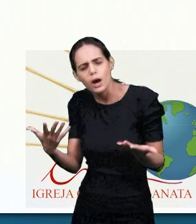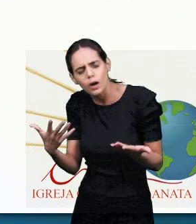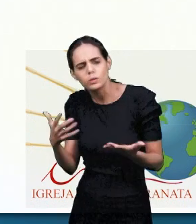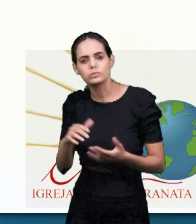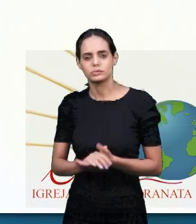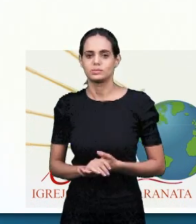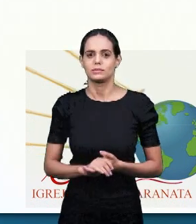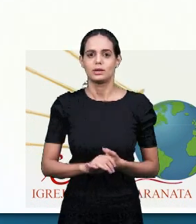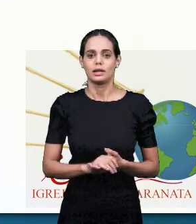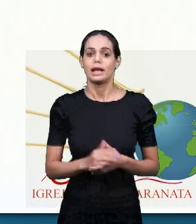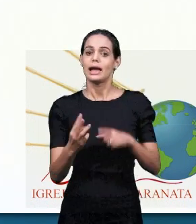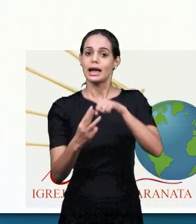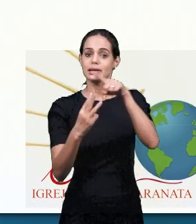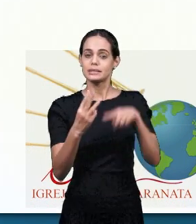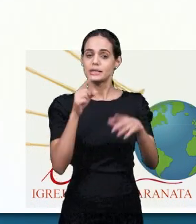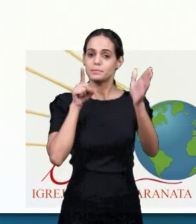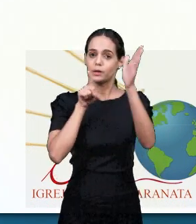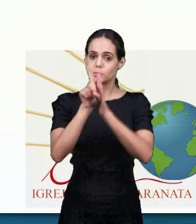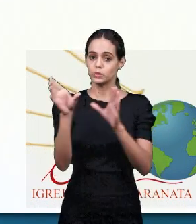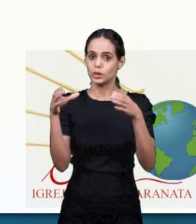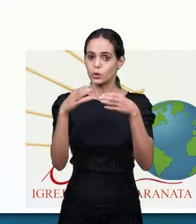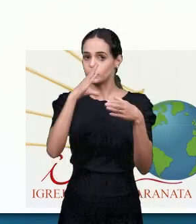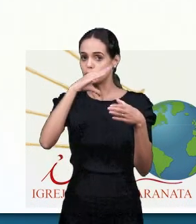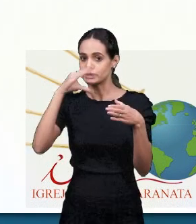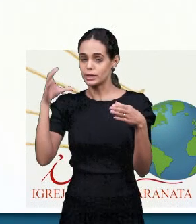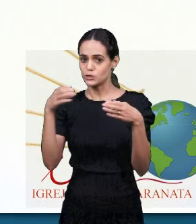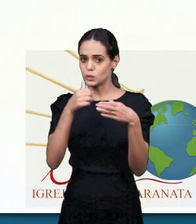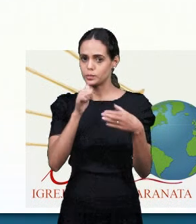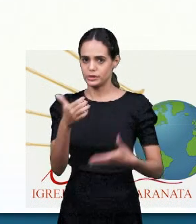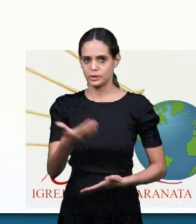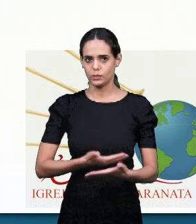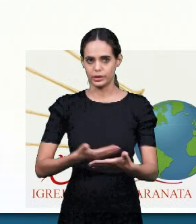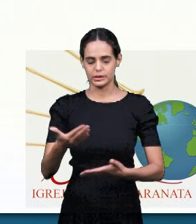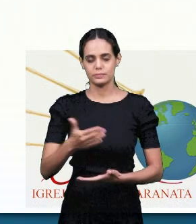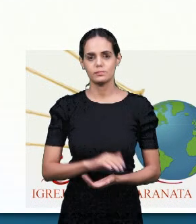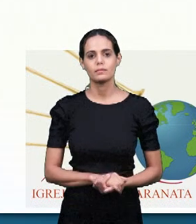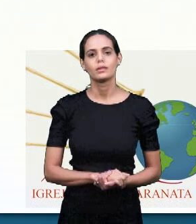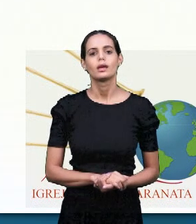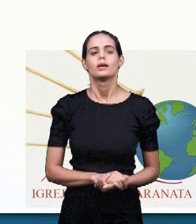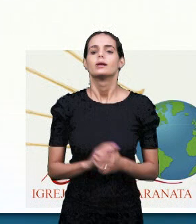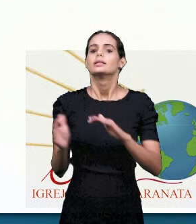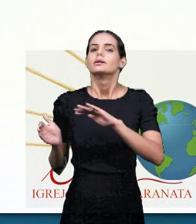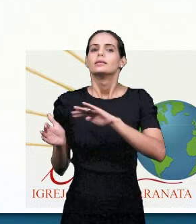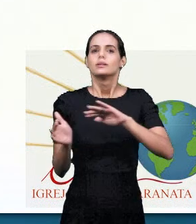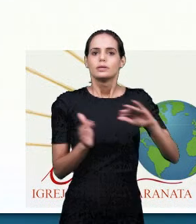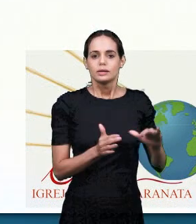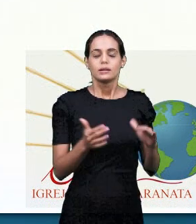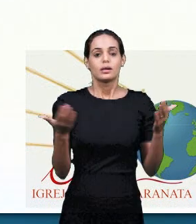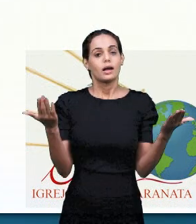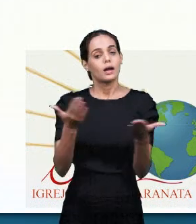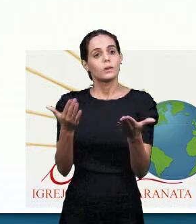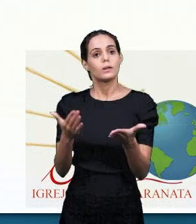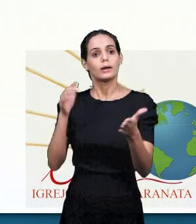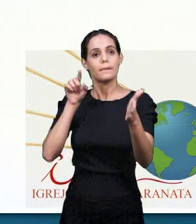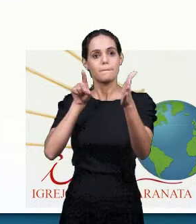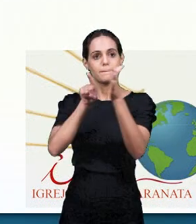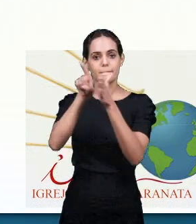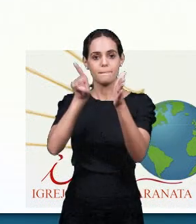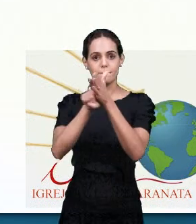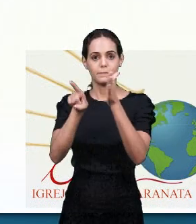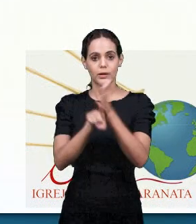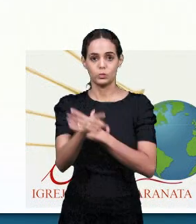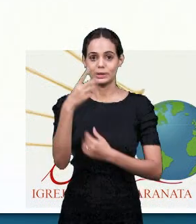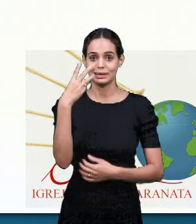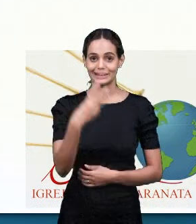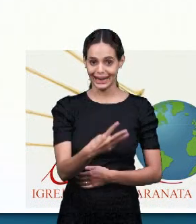formulées pour les adolescents et dames. Nous allons donner séquence maintenant à la prochaine question qui est dirigée aux jeunes.